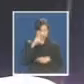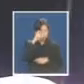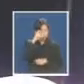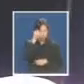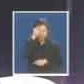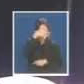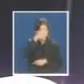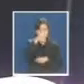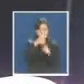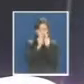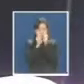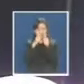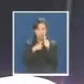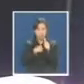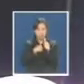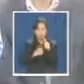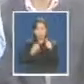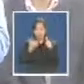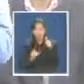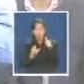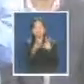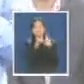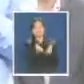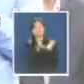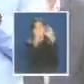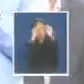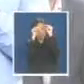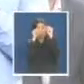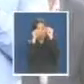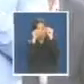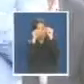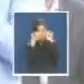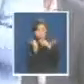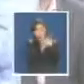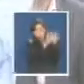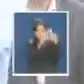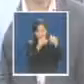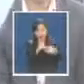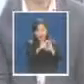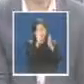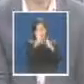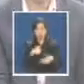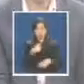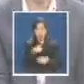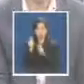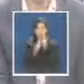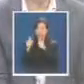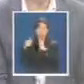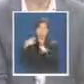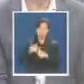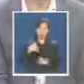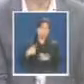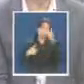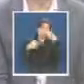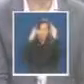าลต่างกันตรงไหนครับกระบวนการก็มีแค่นี้ผมเห็นเขียนกันไปเหมือนกับว่ามีหลักการลึกซึ้งอะไรซึ่งขณะ